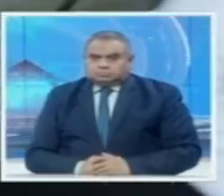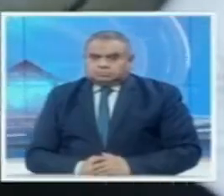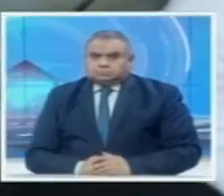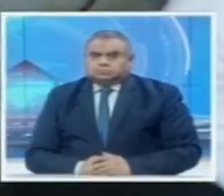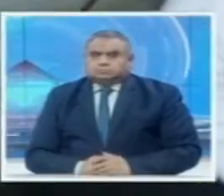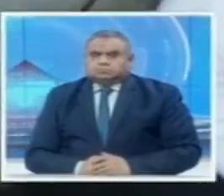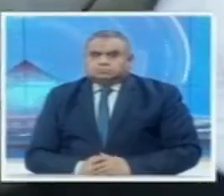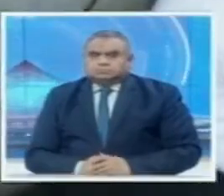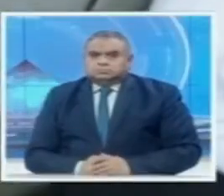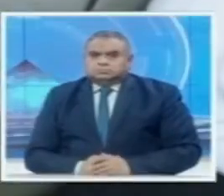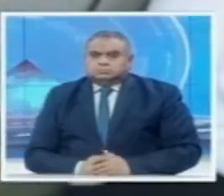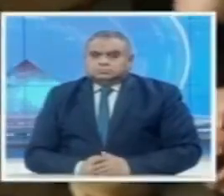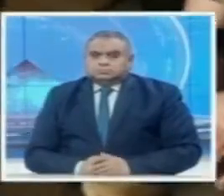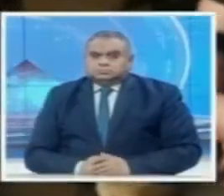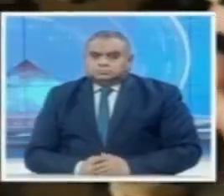تكفيش، شكرا ما